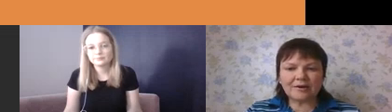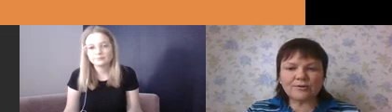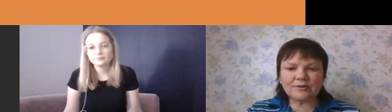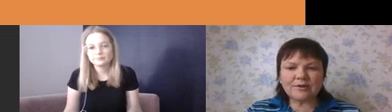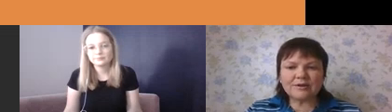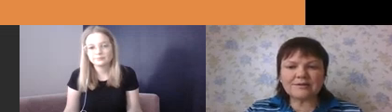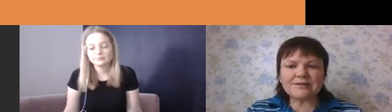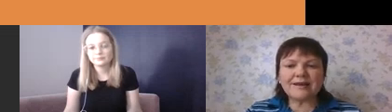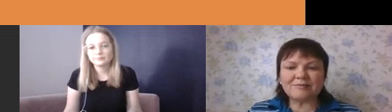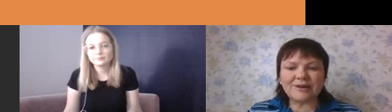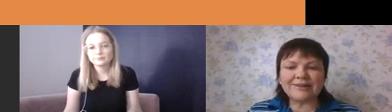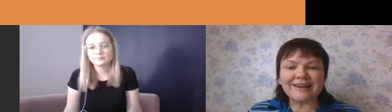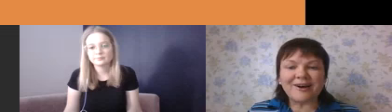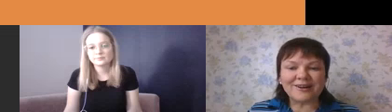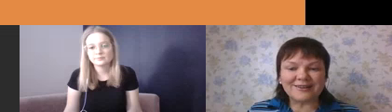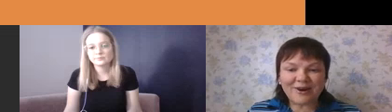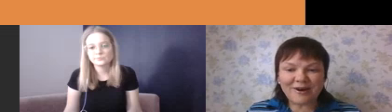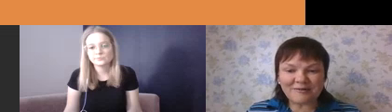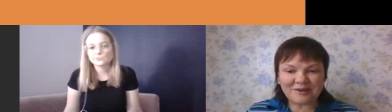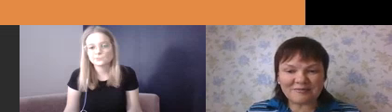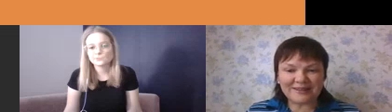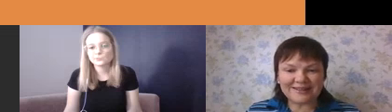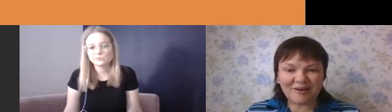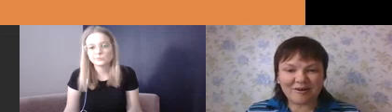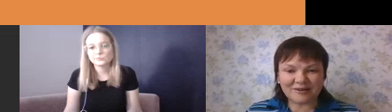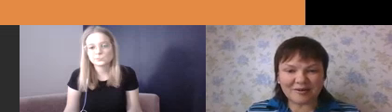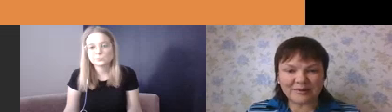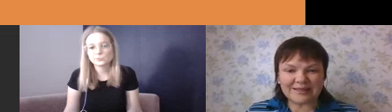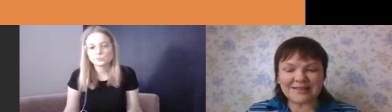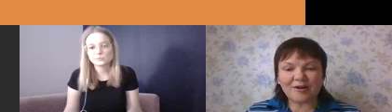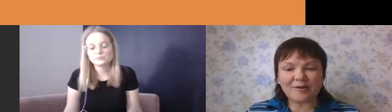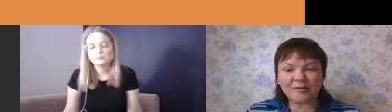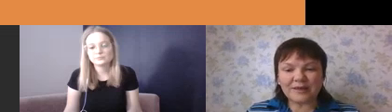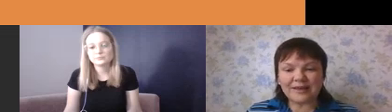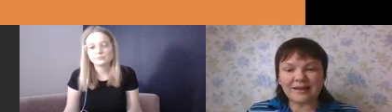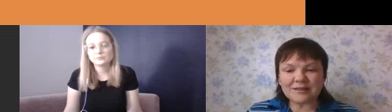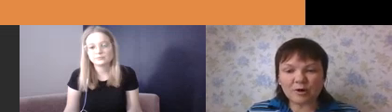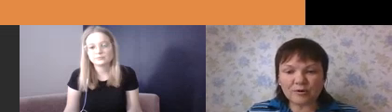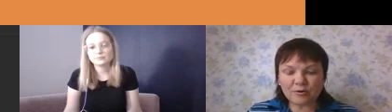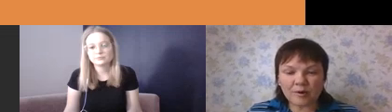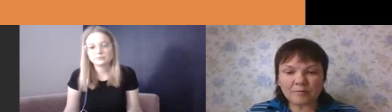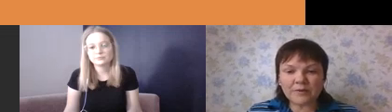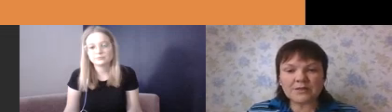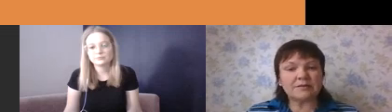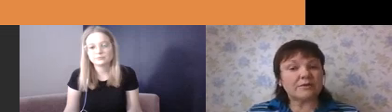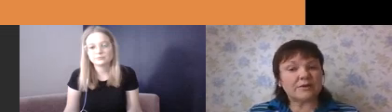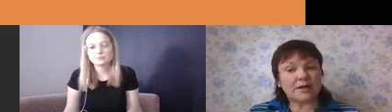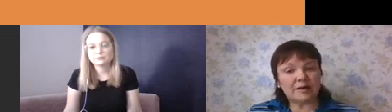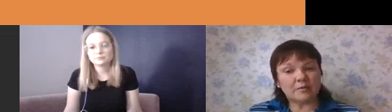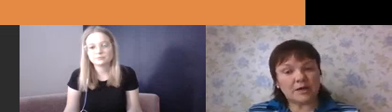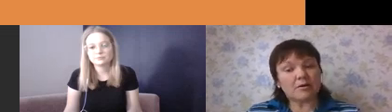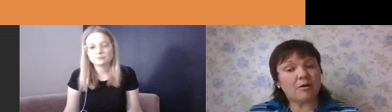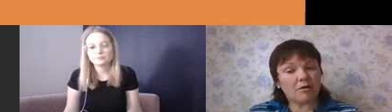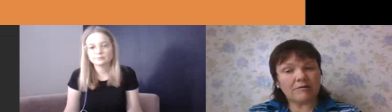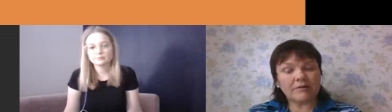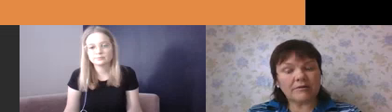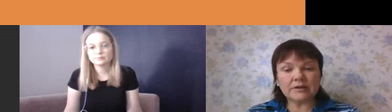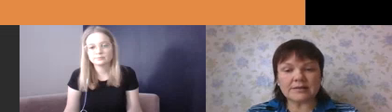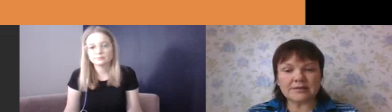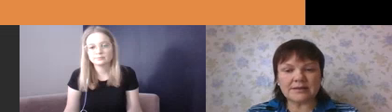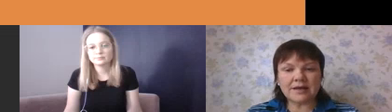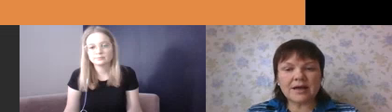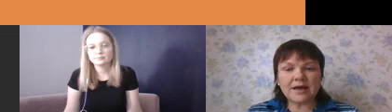tihti peale need talud isegi võibolla ei tea, et nad vajavad abilist ja tahavad abilist, aga kui minna ennast pakkuma, siis nad võivad järgi mõelda, et